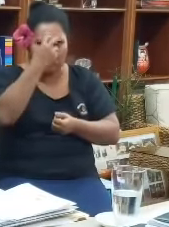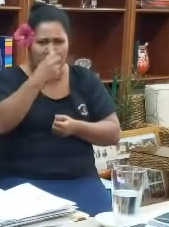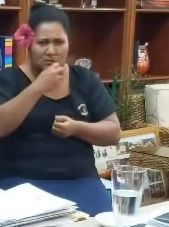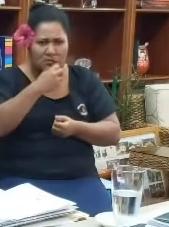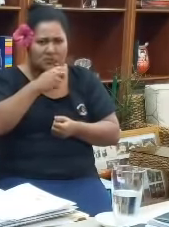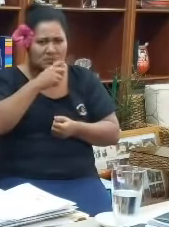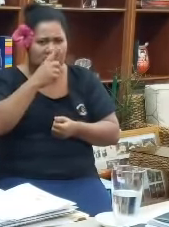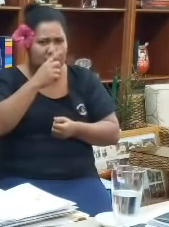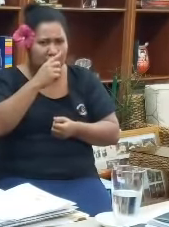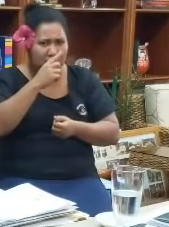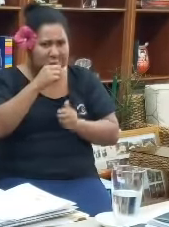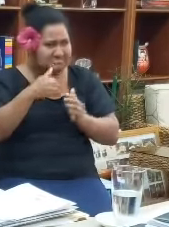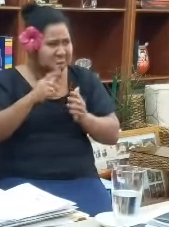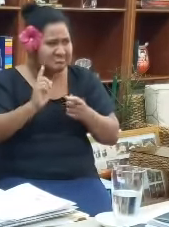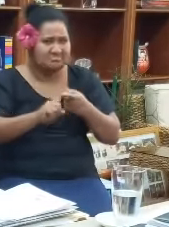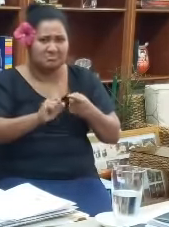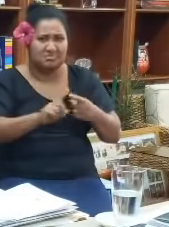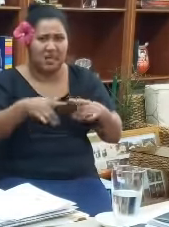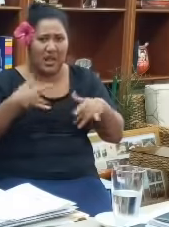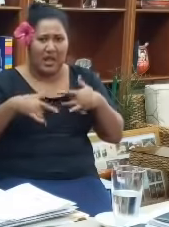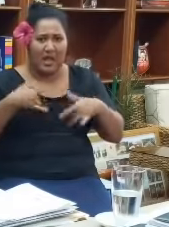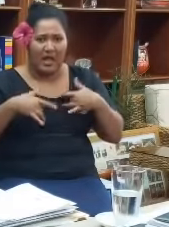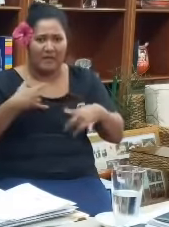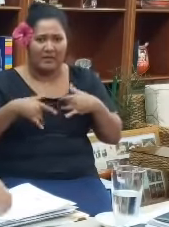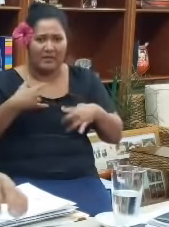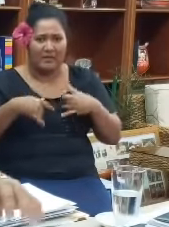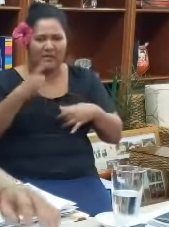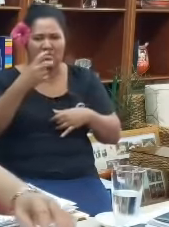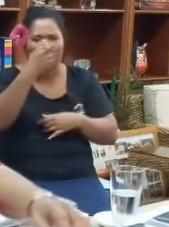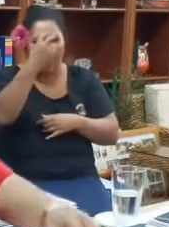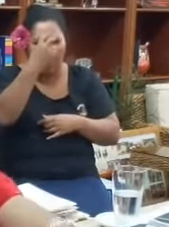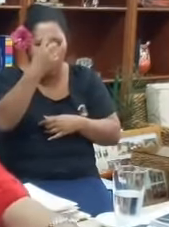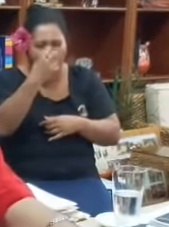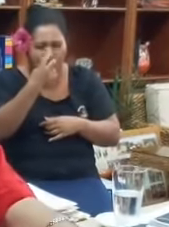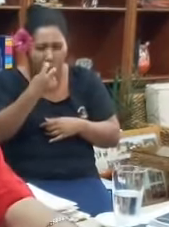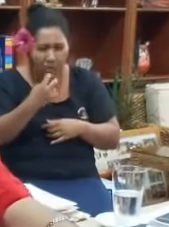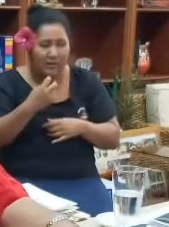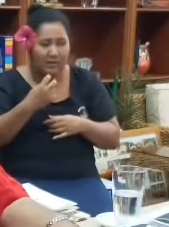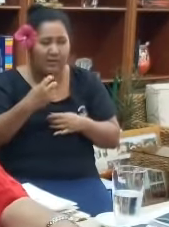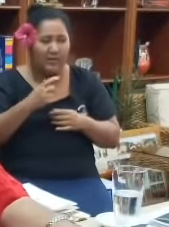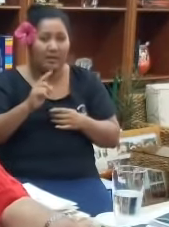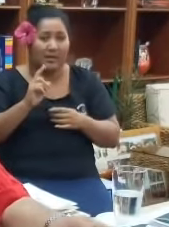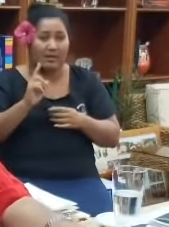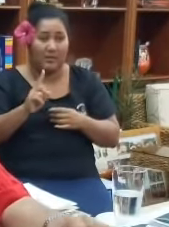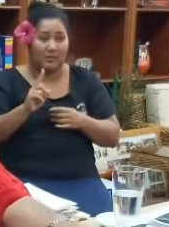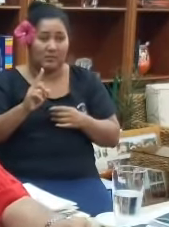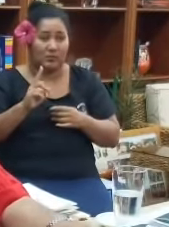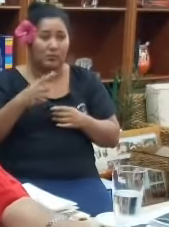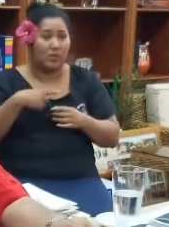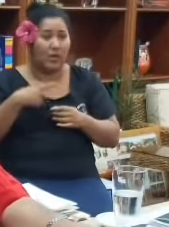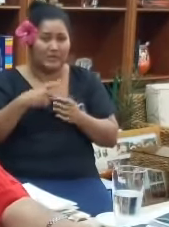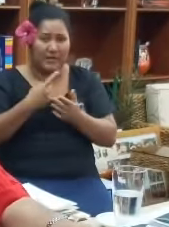Ua, purpura l'angotto, lo lato sui fuo. Ma ma fuo un topo